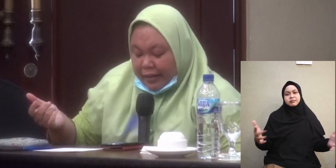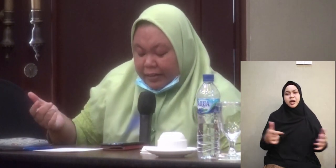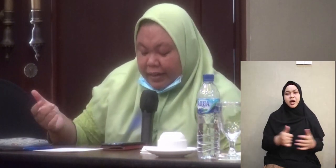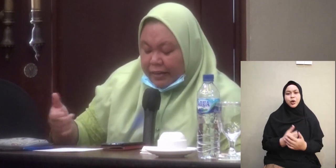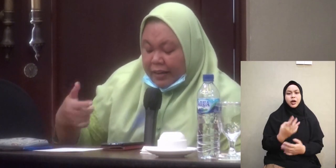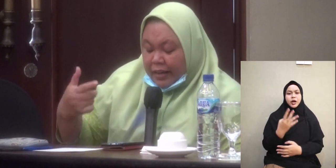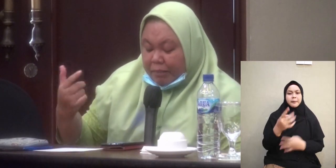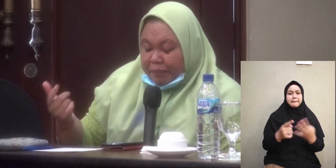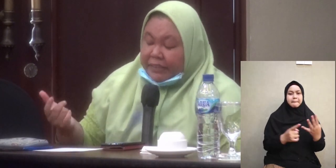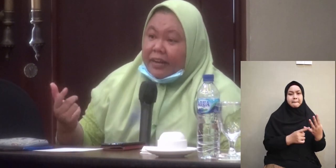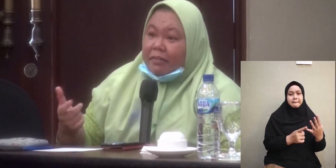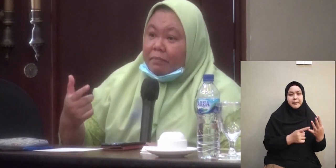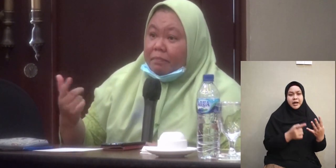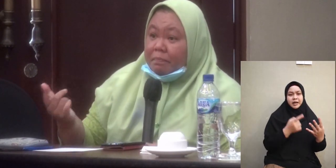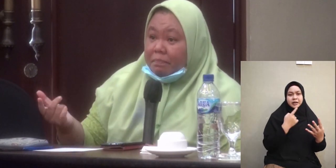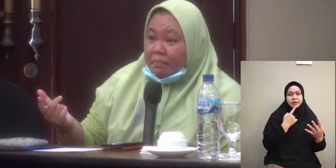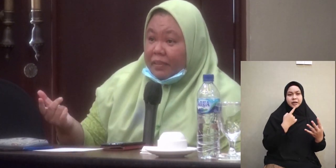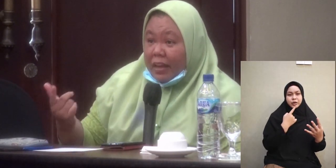kebijakan